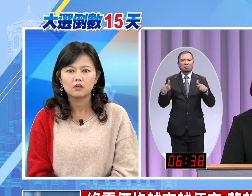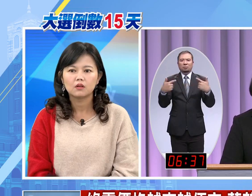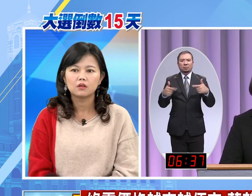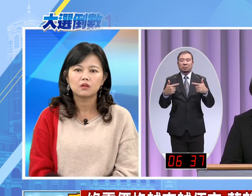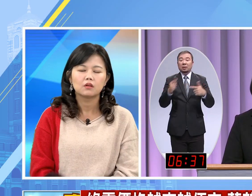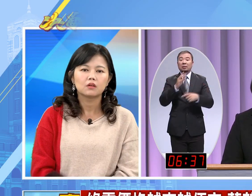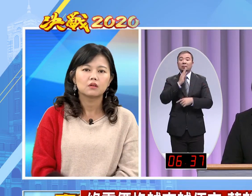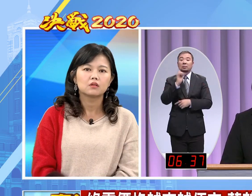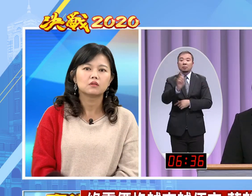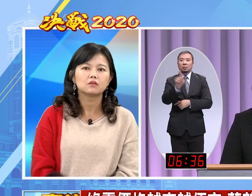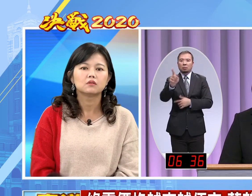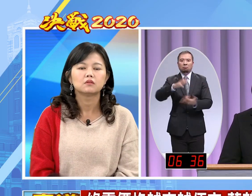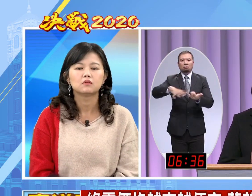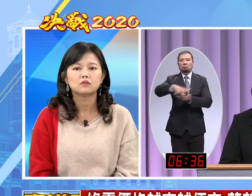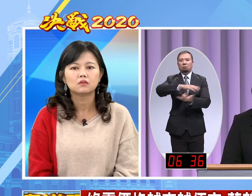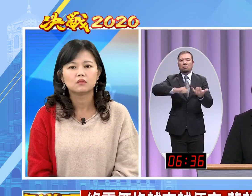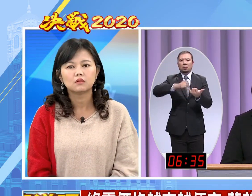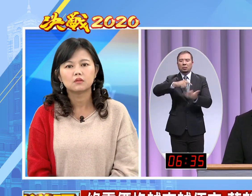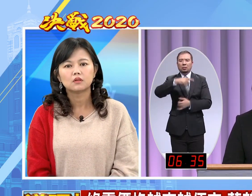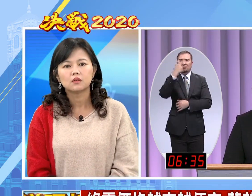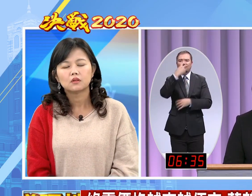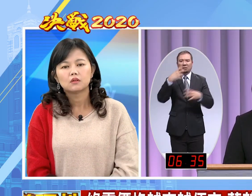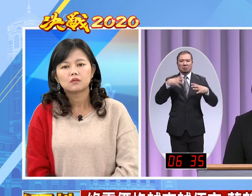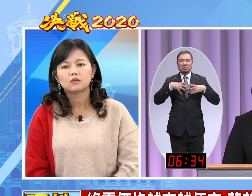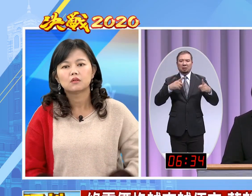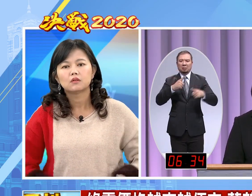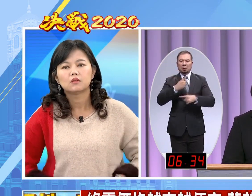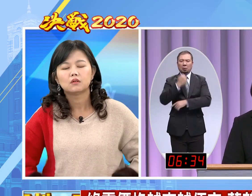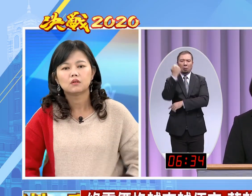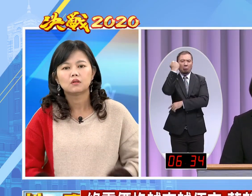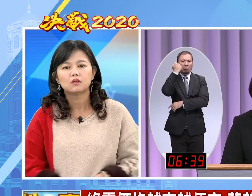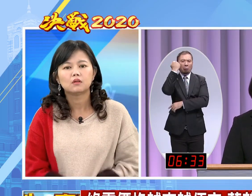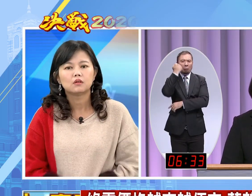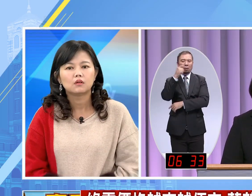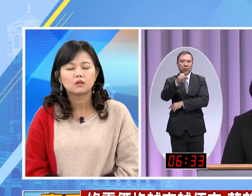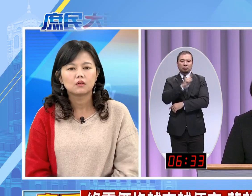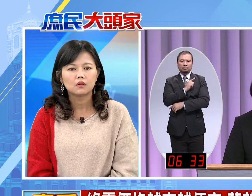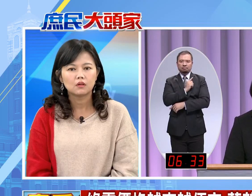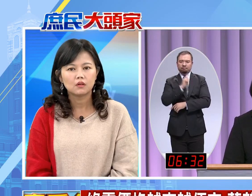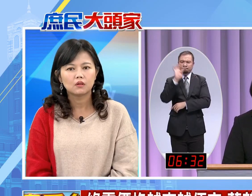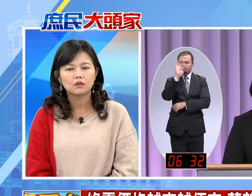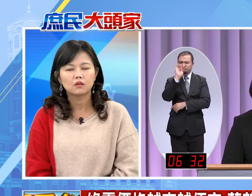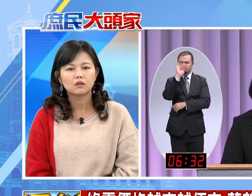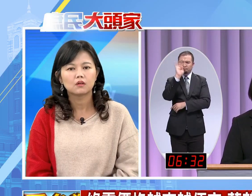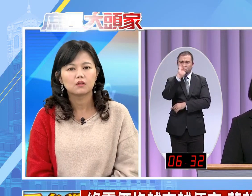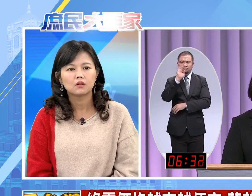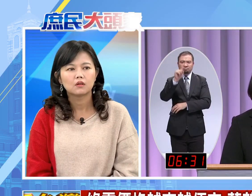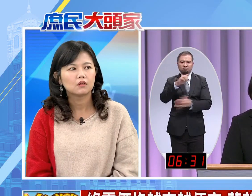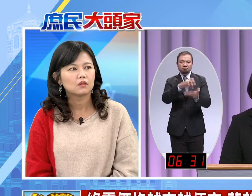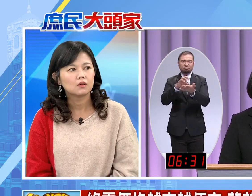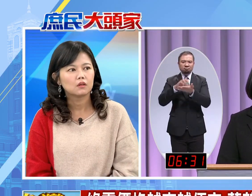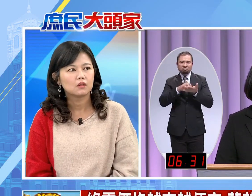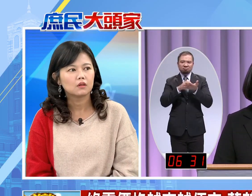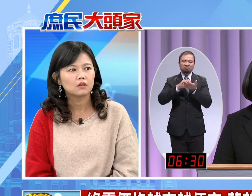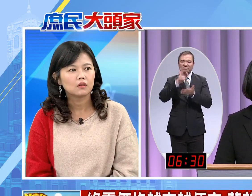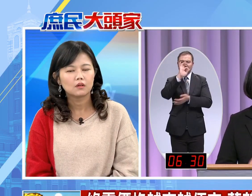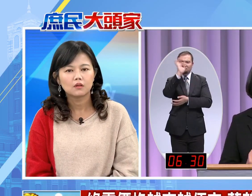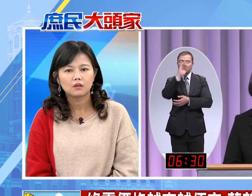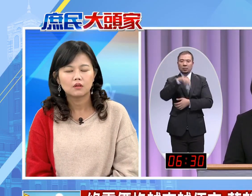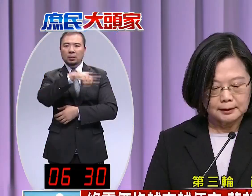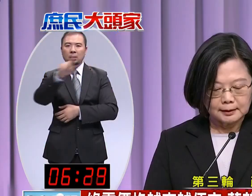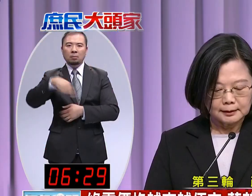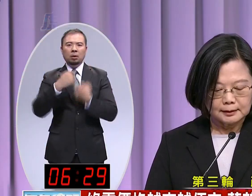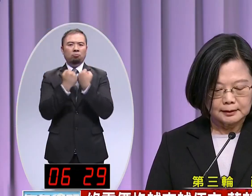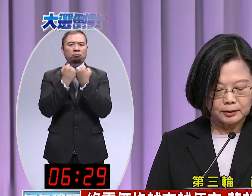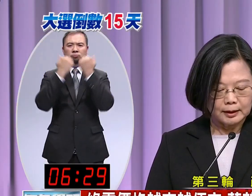各地的检察官，很辛勤的检察官，他们办的案子。你这些正职的检察官